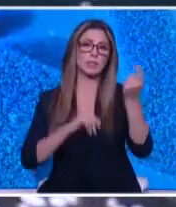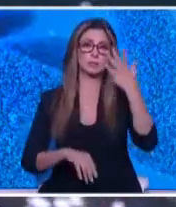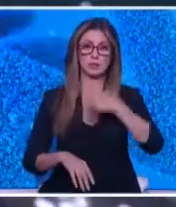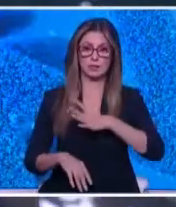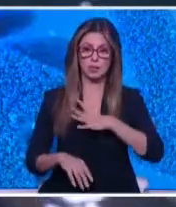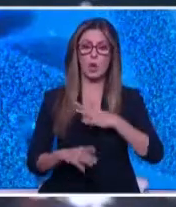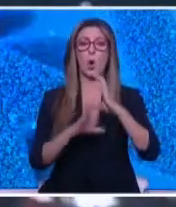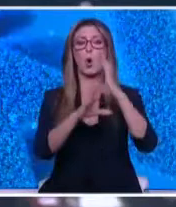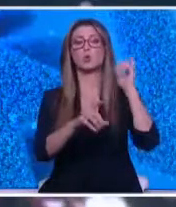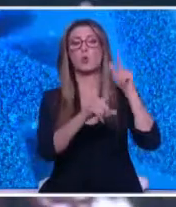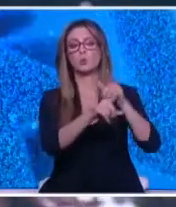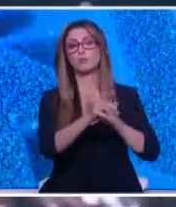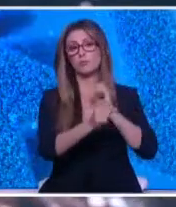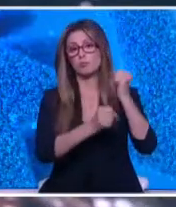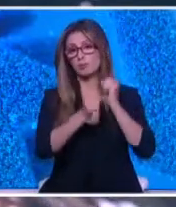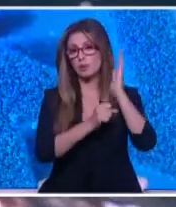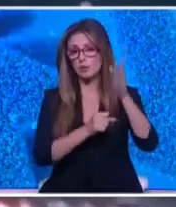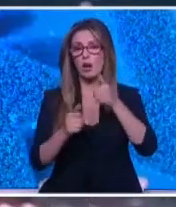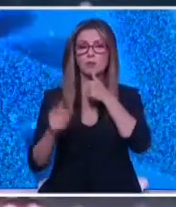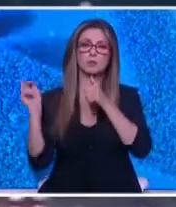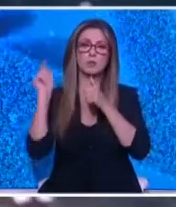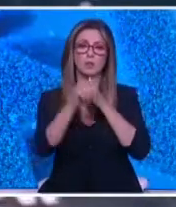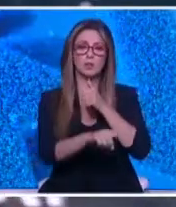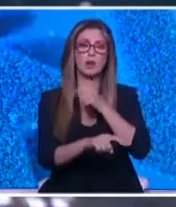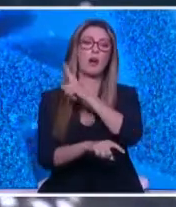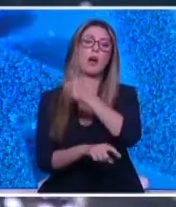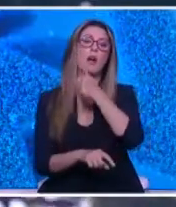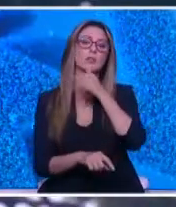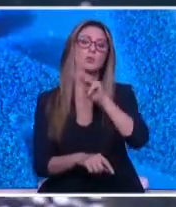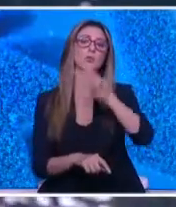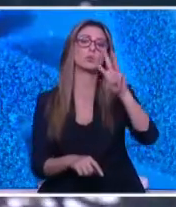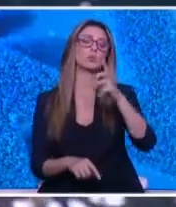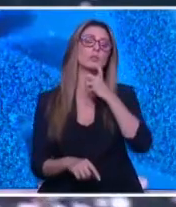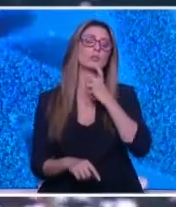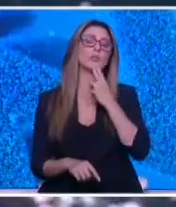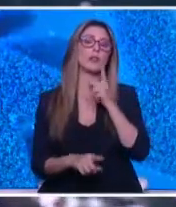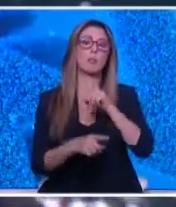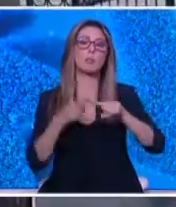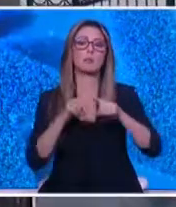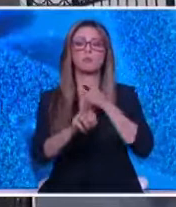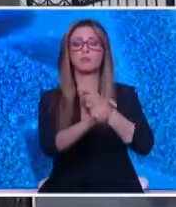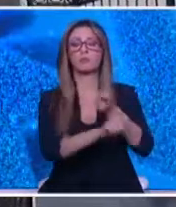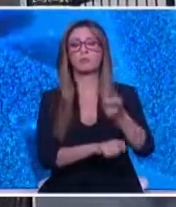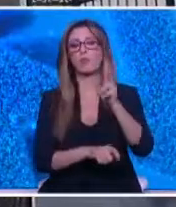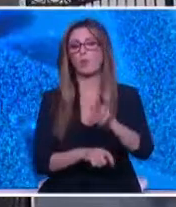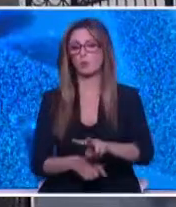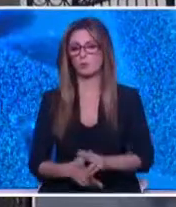eşine otobüs terminalinde yakalandı. Zanlı 33 yaşındaki kadını terminalde bıçaklayarak öldürdü.